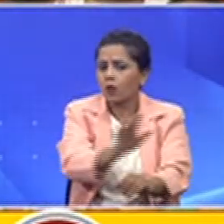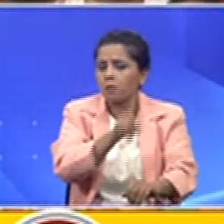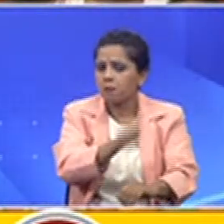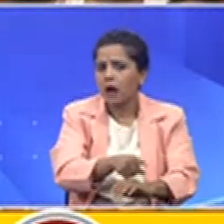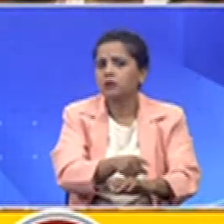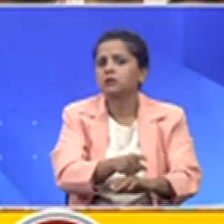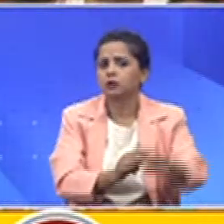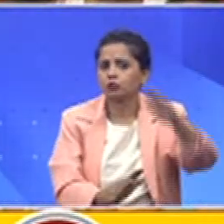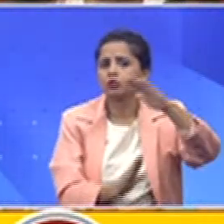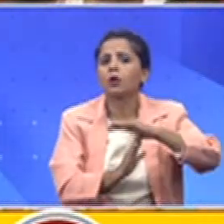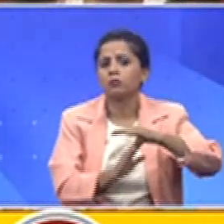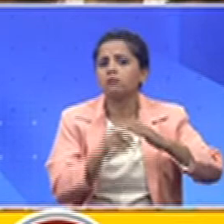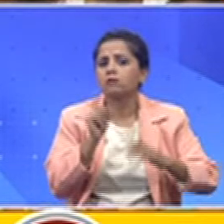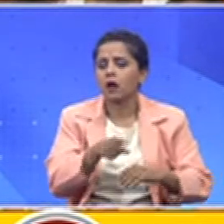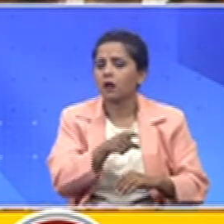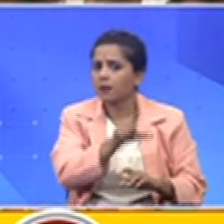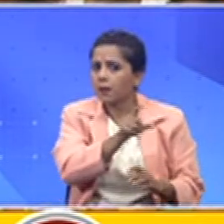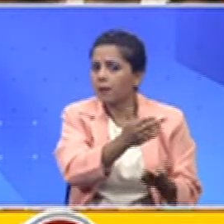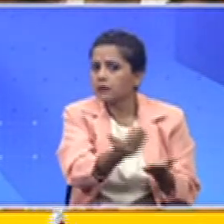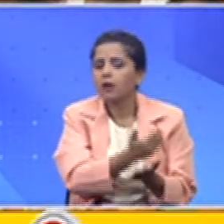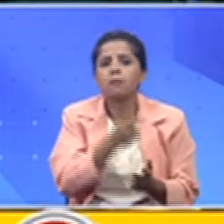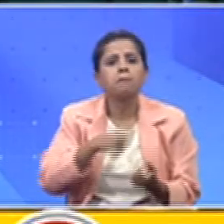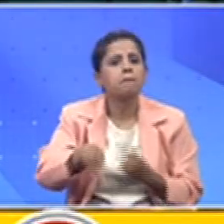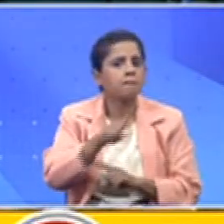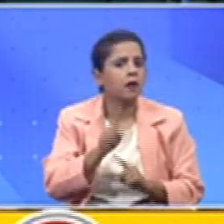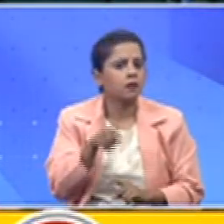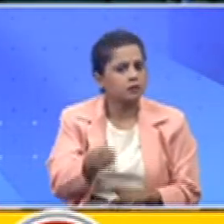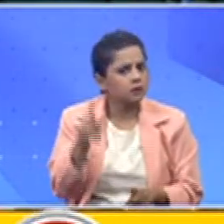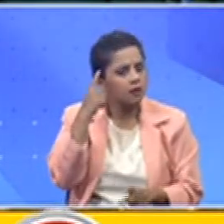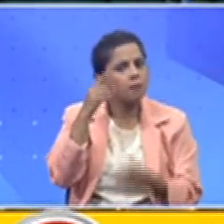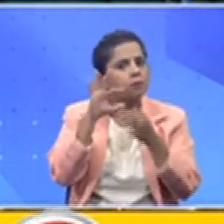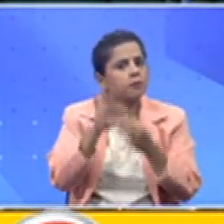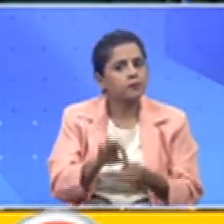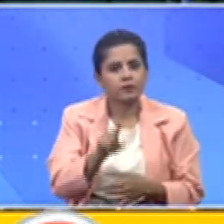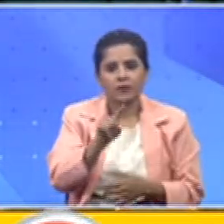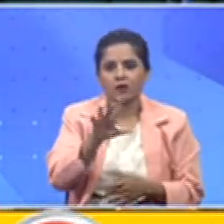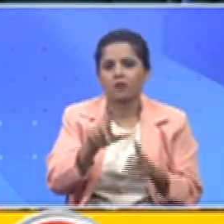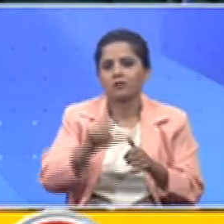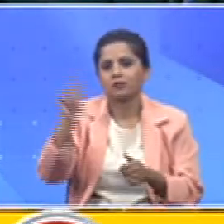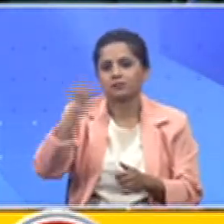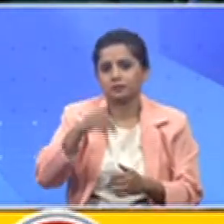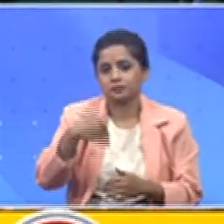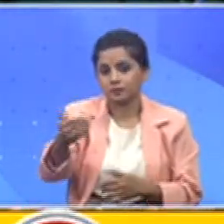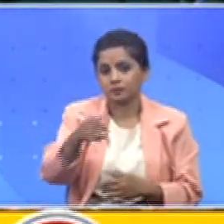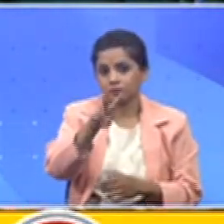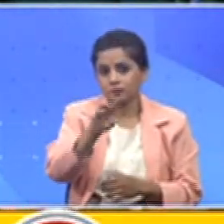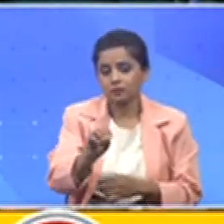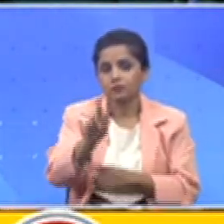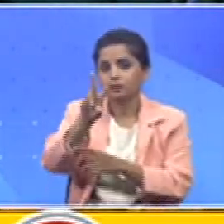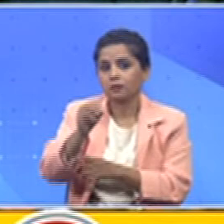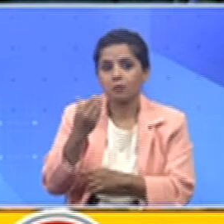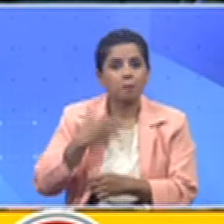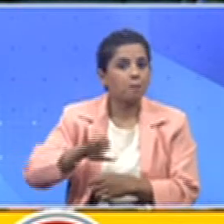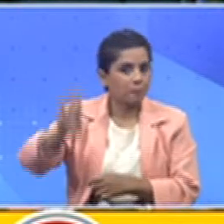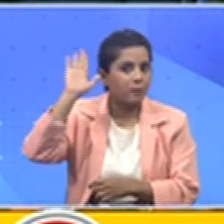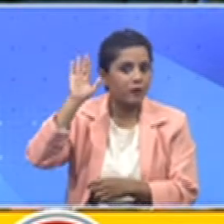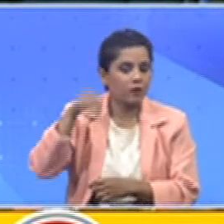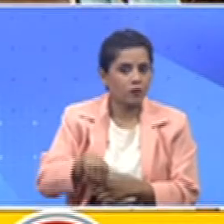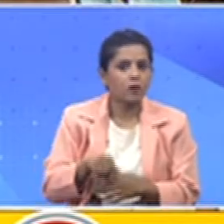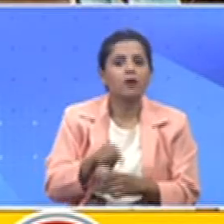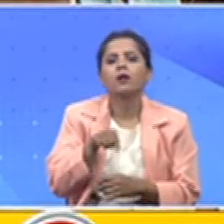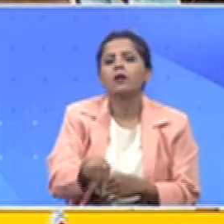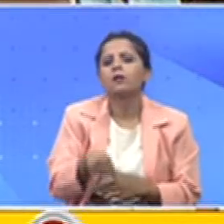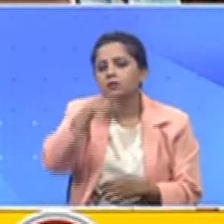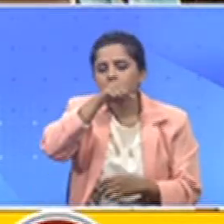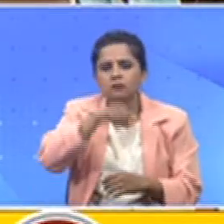ही होगा। इसी सोच के साथ 15 अगस्त 2020 को नशा